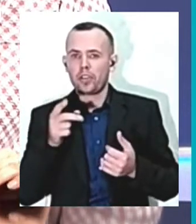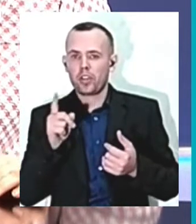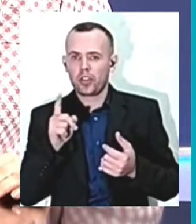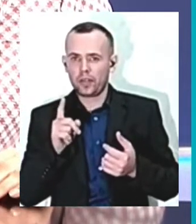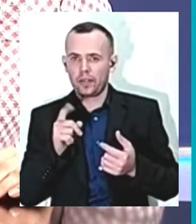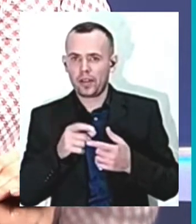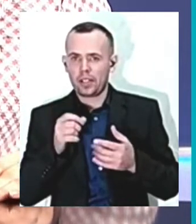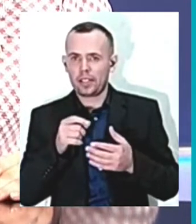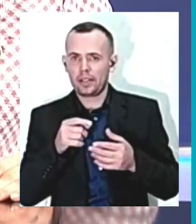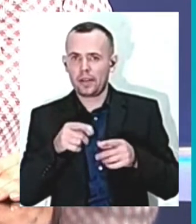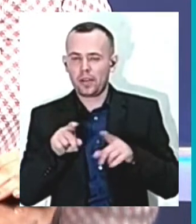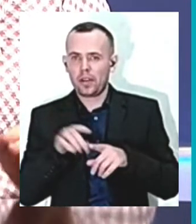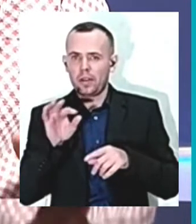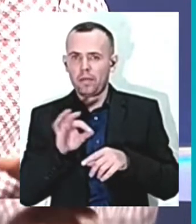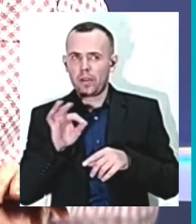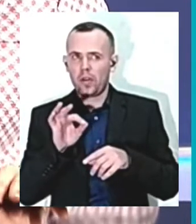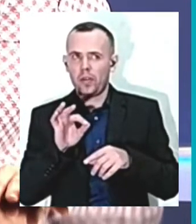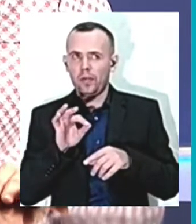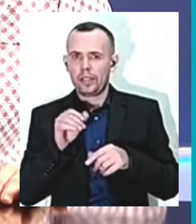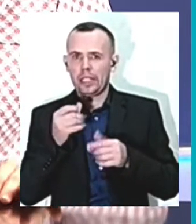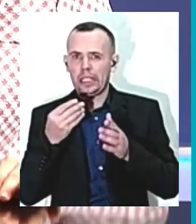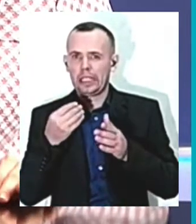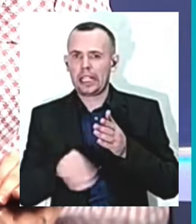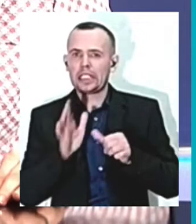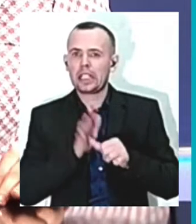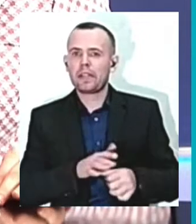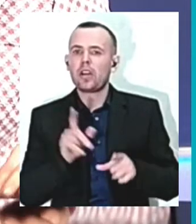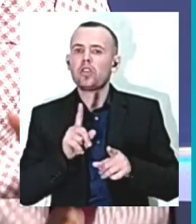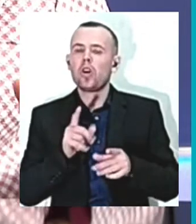проявами дискримінації і ознак, бачимо, що з дослідження, яке проводилося